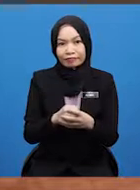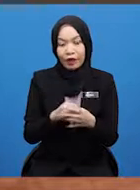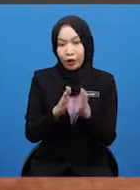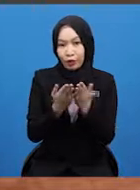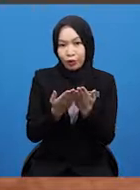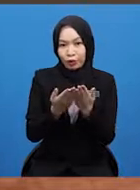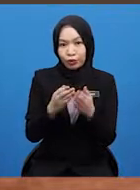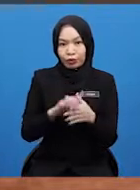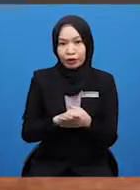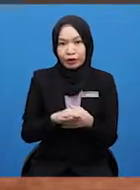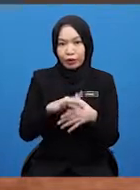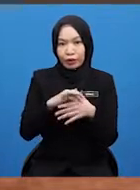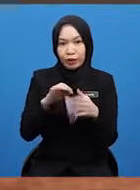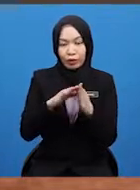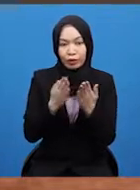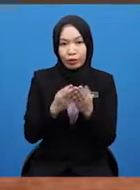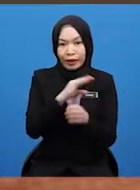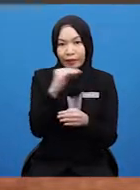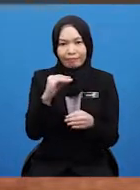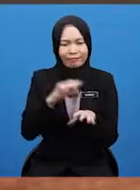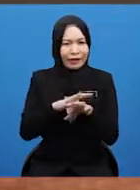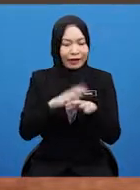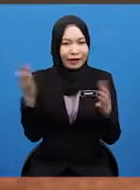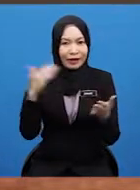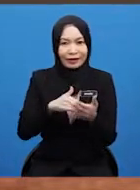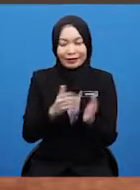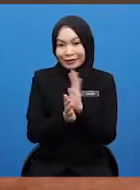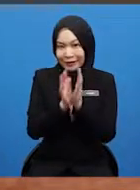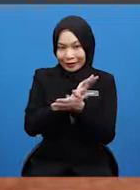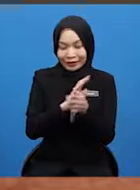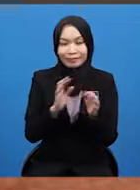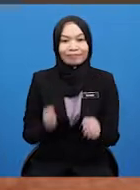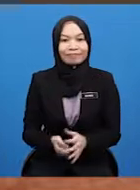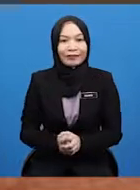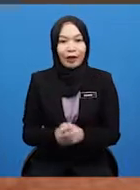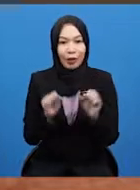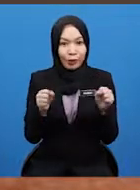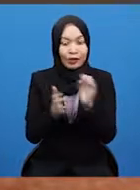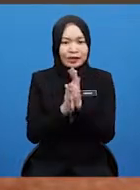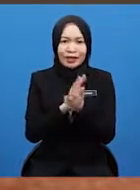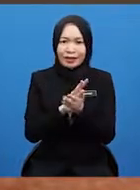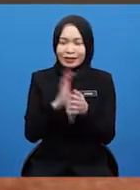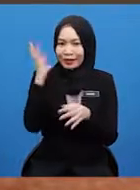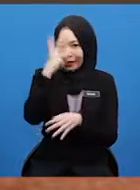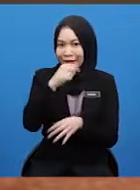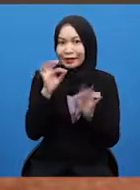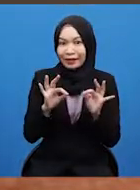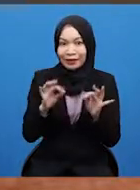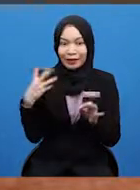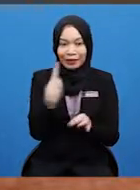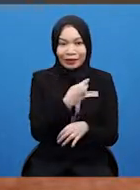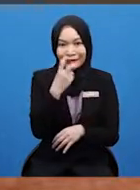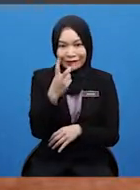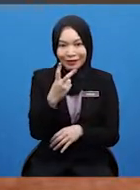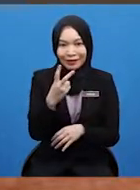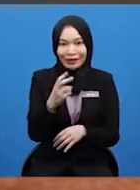lagi. Jadi, adalah lebih menarik jika kita lihat satu persatu kaedah